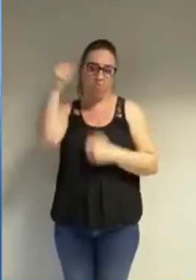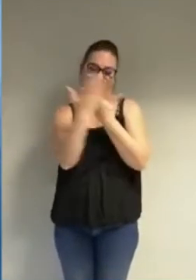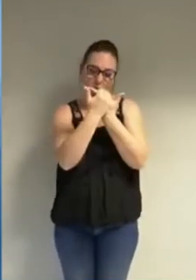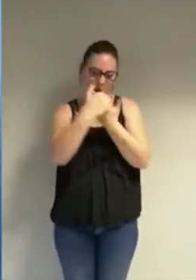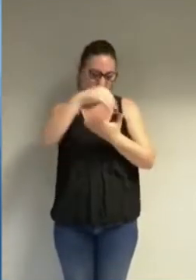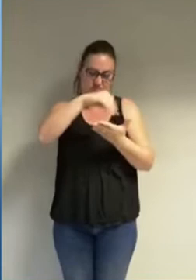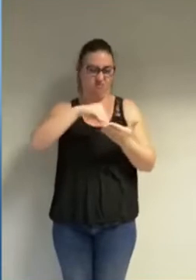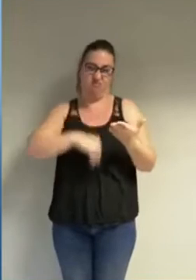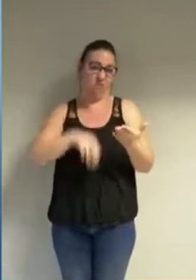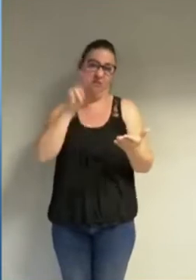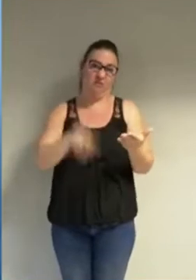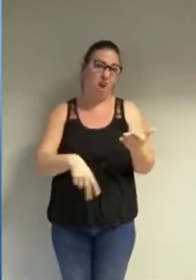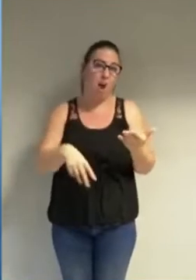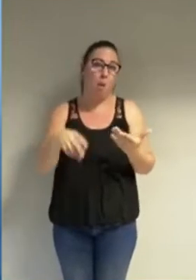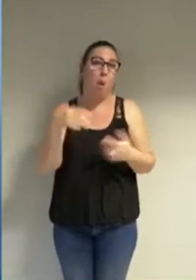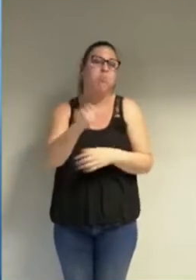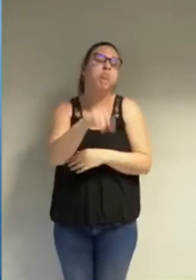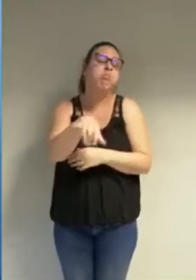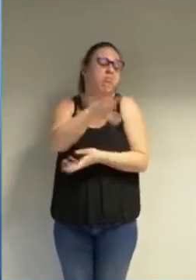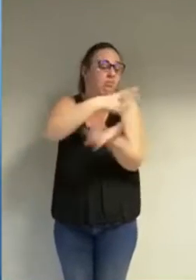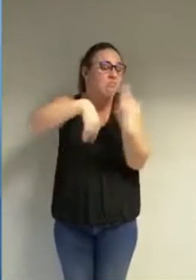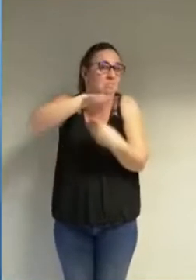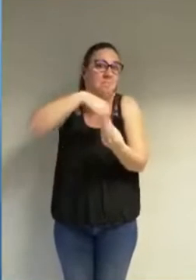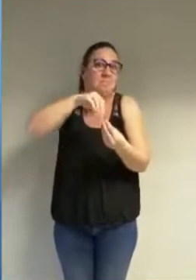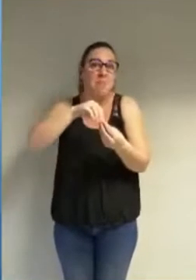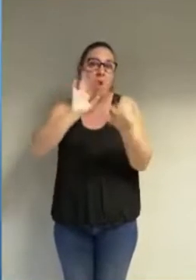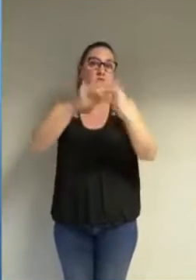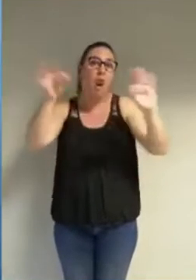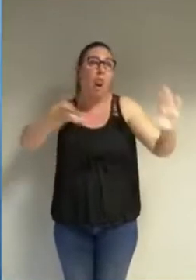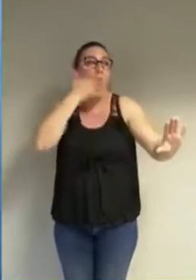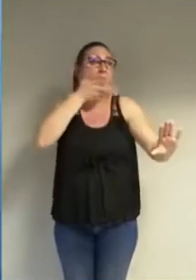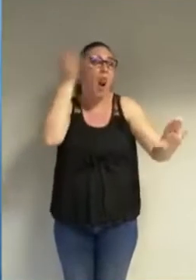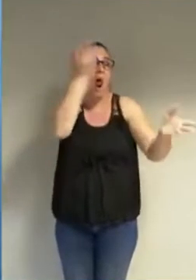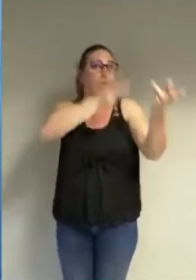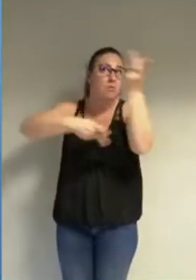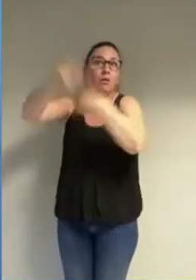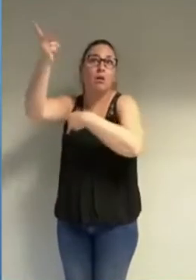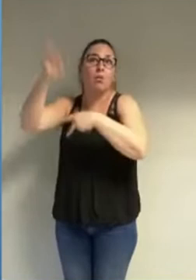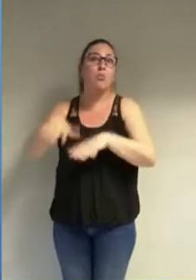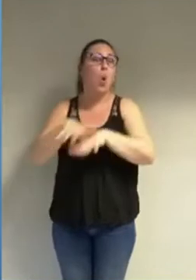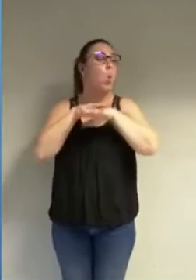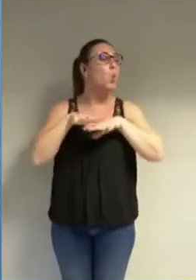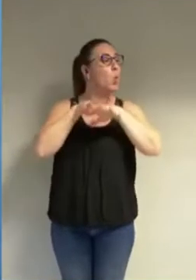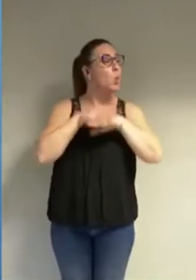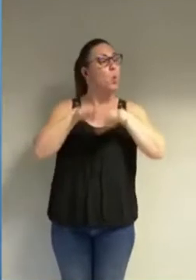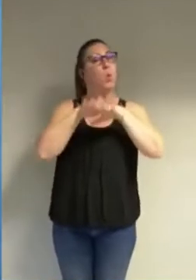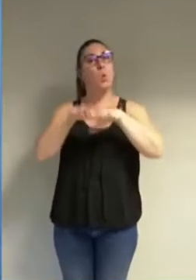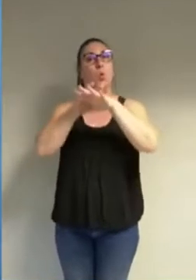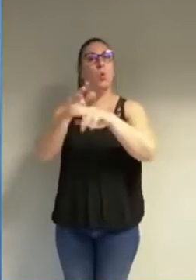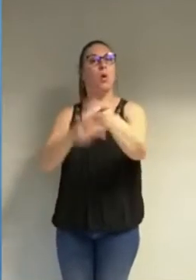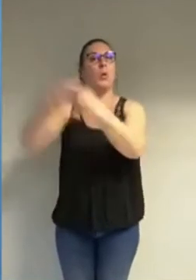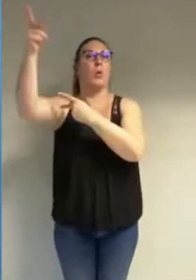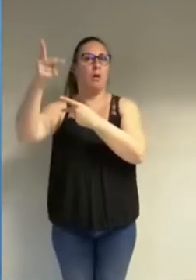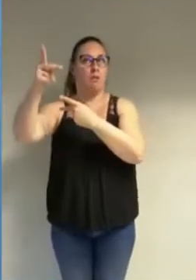choses comme elles sont, un mélange incroyable de formules, pour noyer le poisson. Et c'est